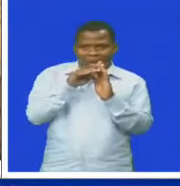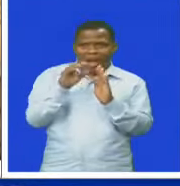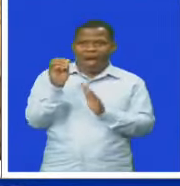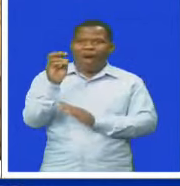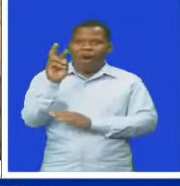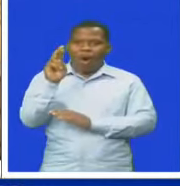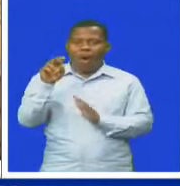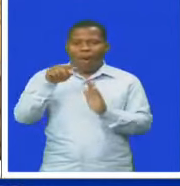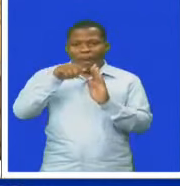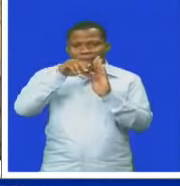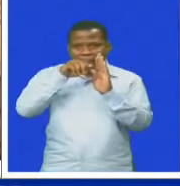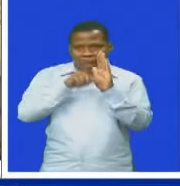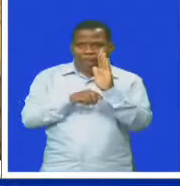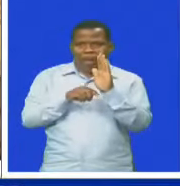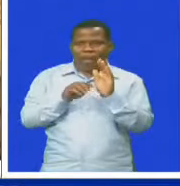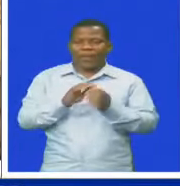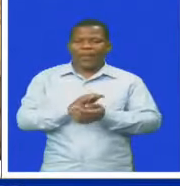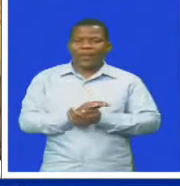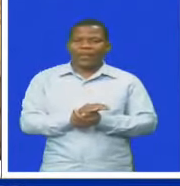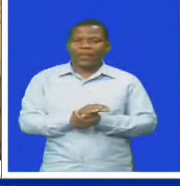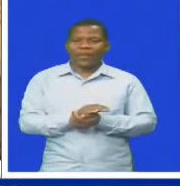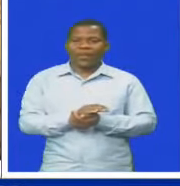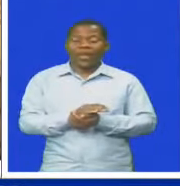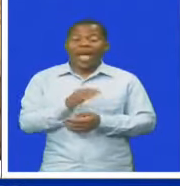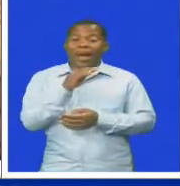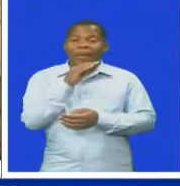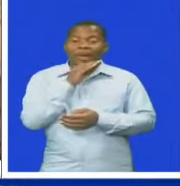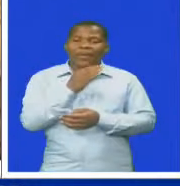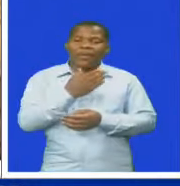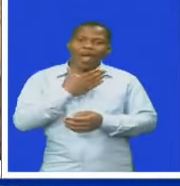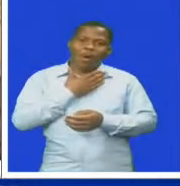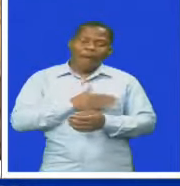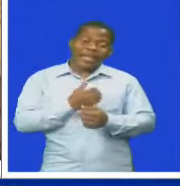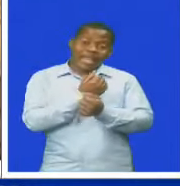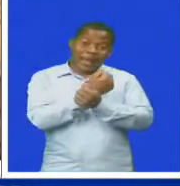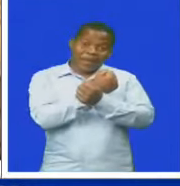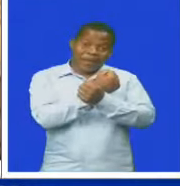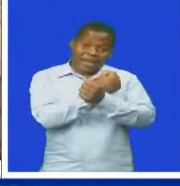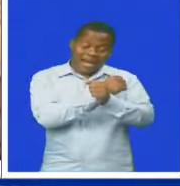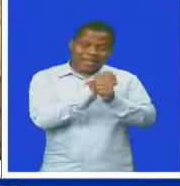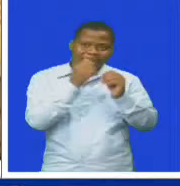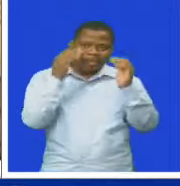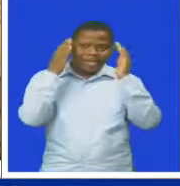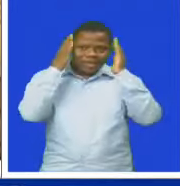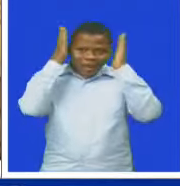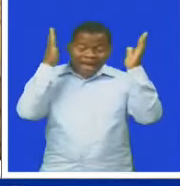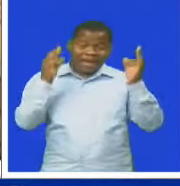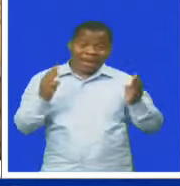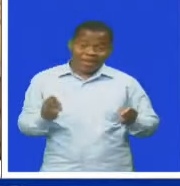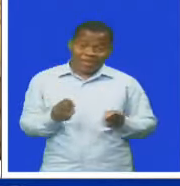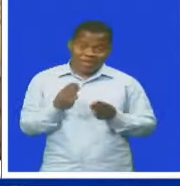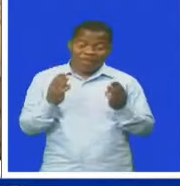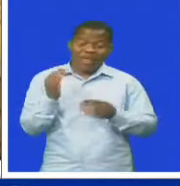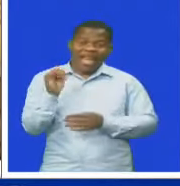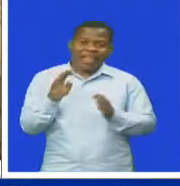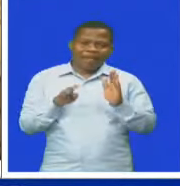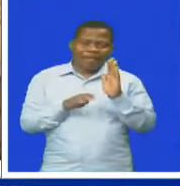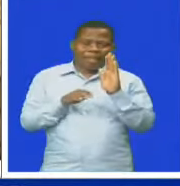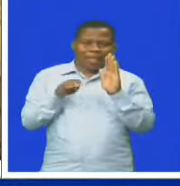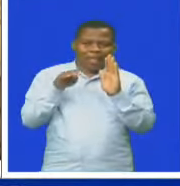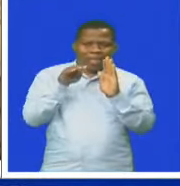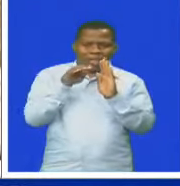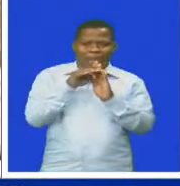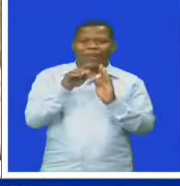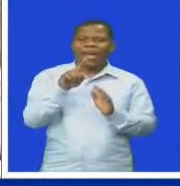kwinto itawehla oyenyuka sine stobuka lokho protection amaswati ukuthi mayenyuka ingenyuka kakhulu namaehla futhi ingehleli ukuthi inkampani bese isakhona